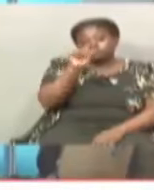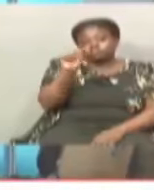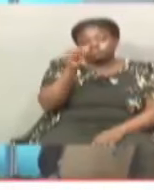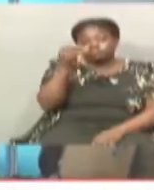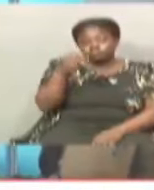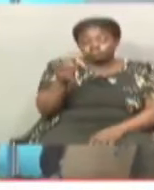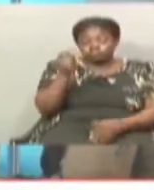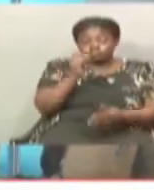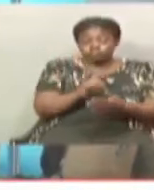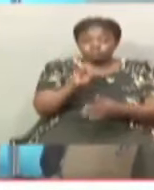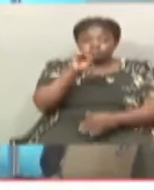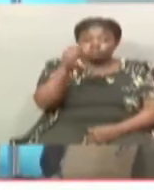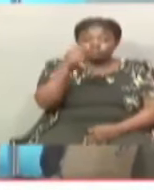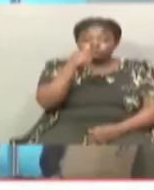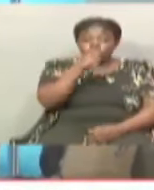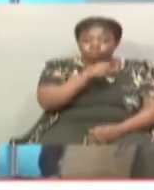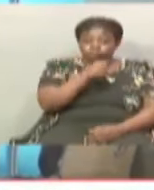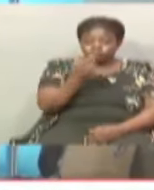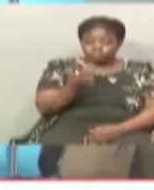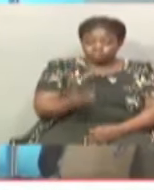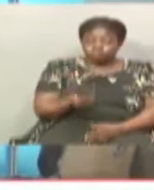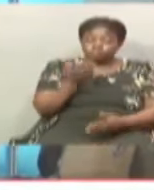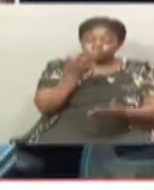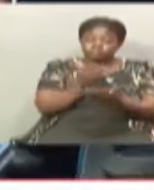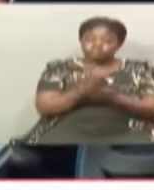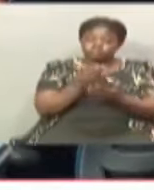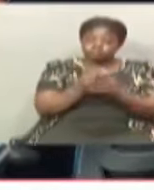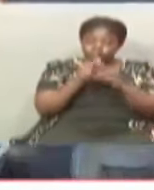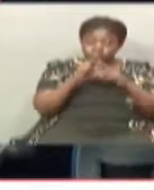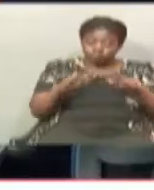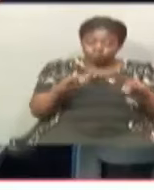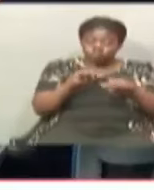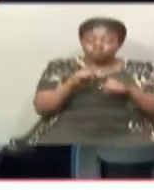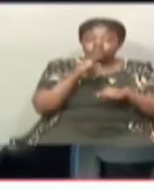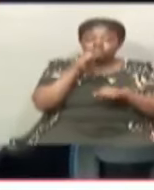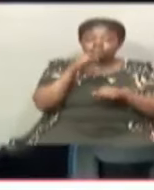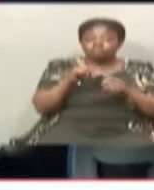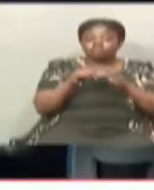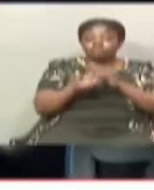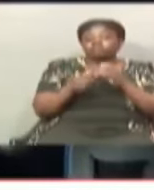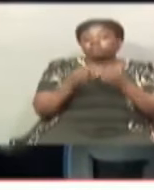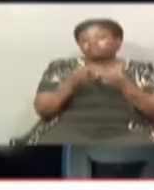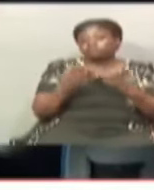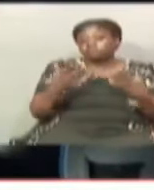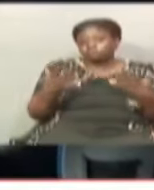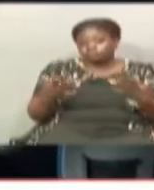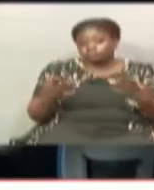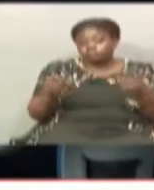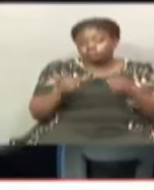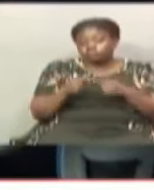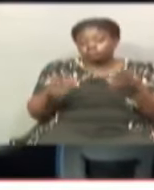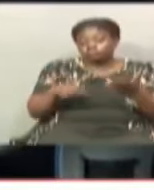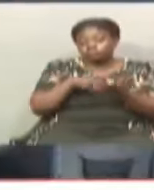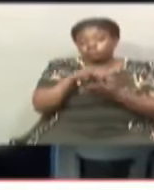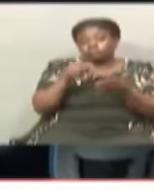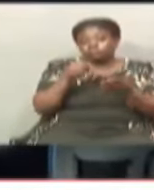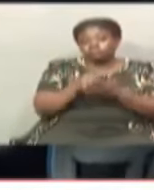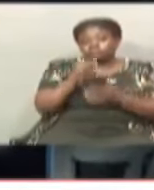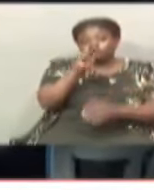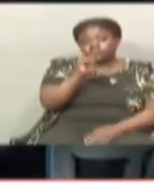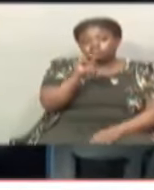baawandiikira kaliisoliiso wa gavumenti ne bamusaba okunoonyeza ku Byarugaba ku nsonga eziwerako okuli okukumpanya ensimbi